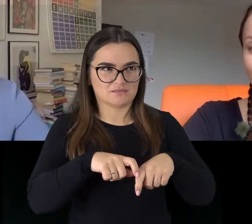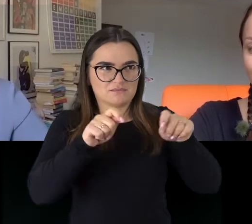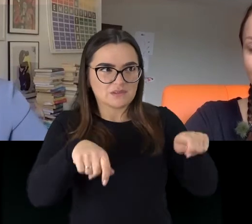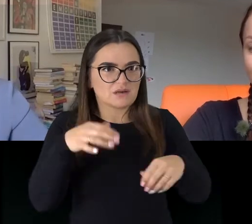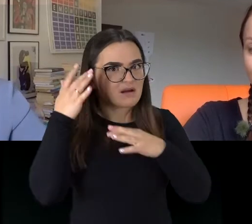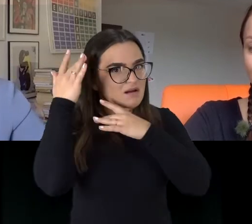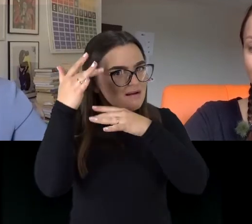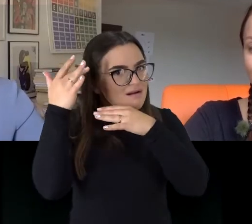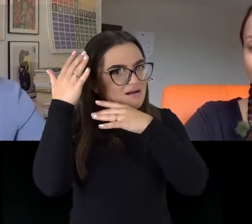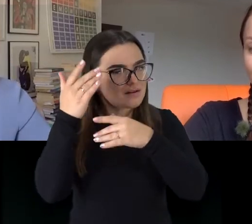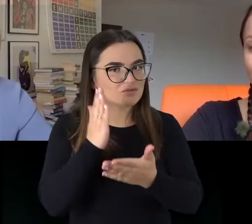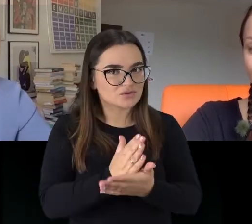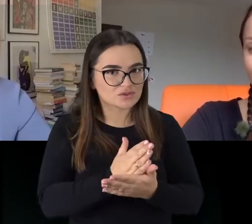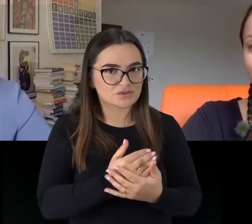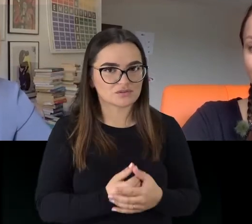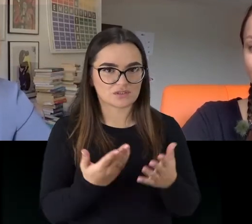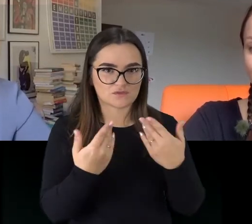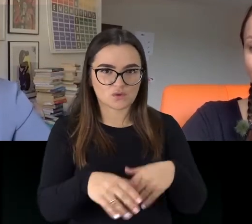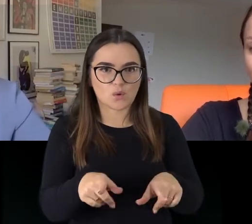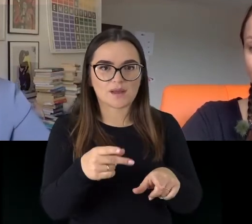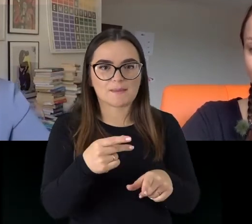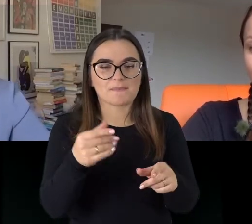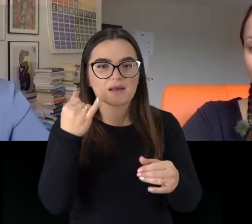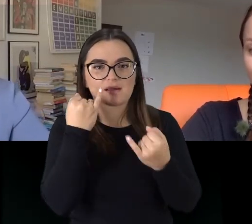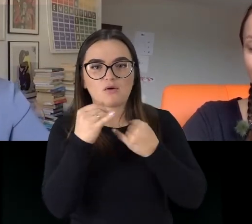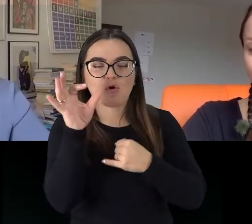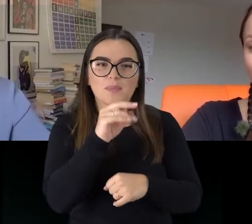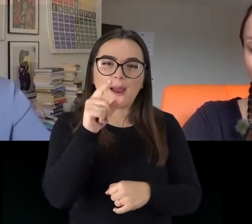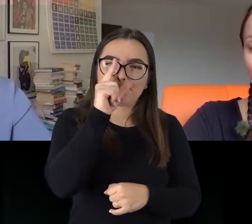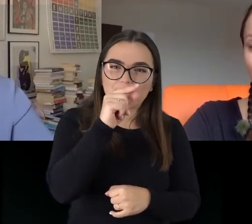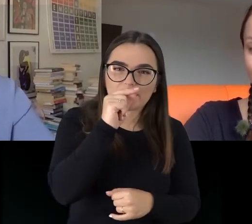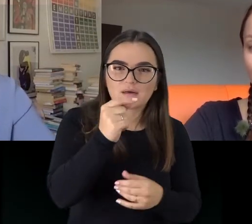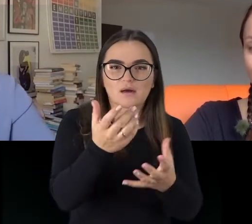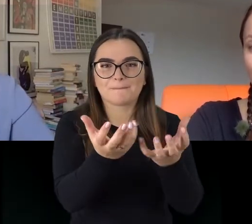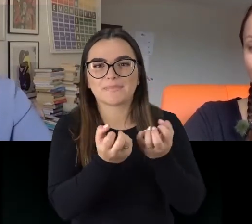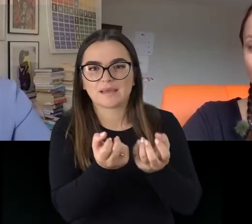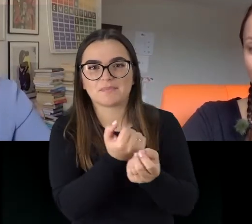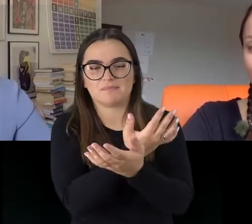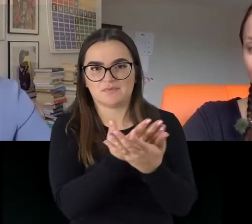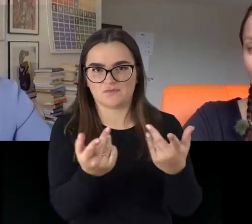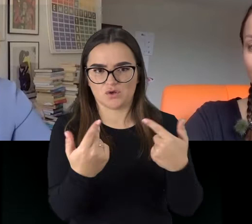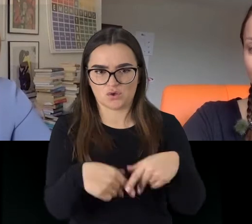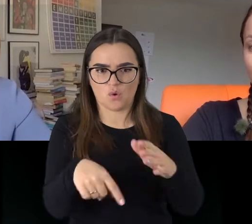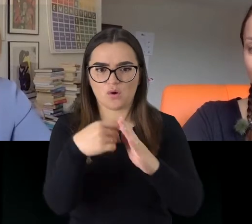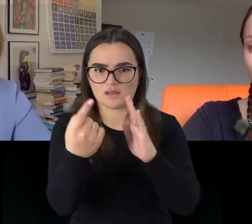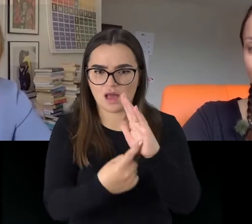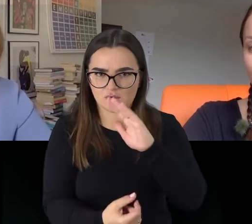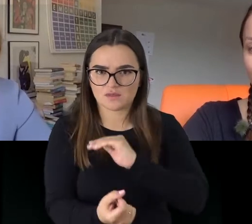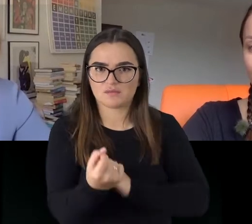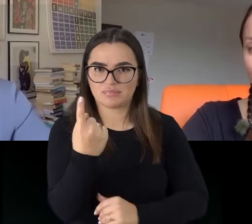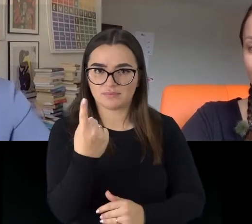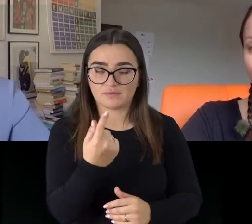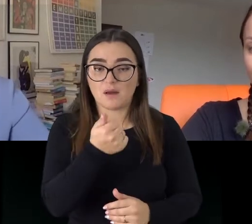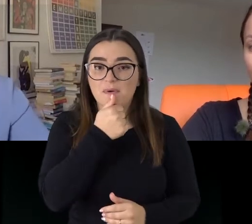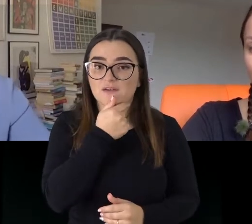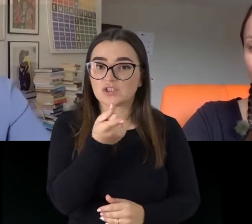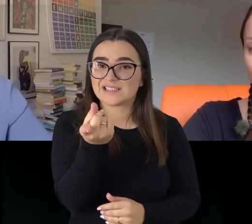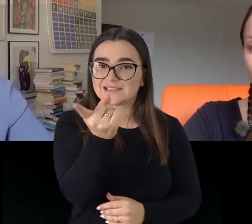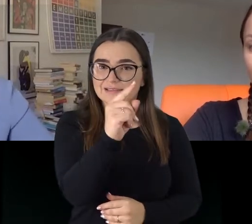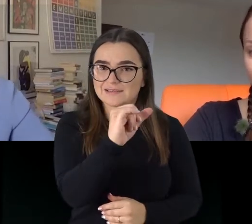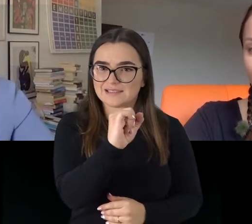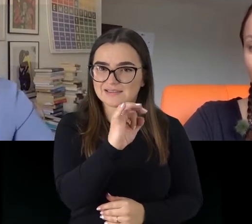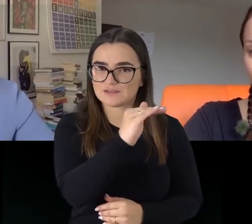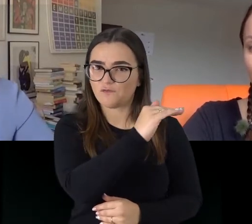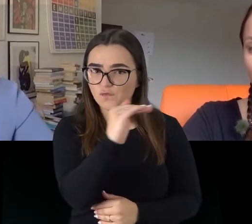tai kalbam apie atpažįstamumą, priėmimą, ar ne, ir tokį, nu, jau klausimą. Nes štai disfunkciniai šeimoje, pradėkim, kad